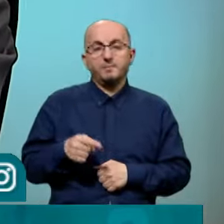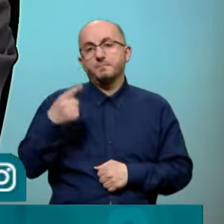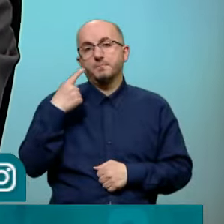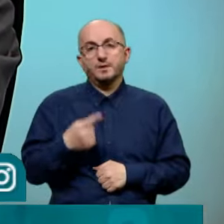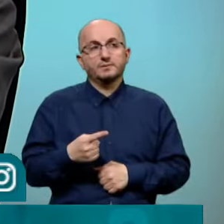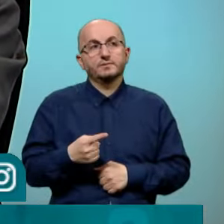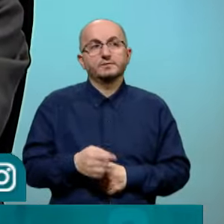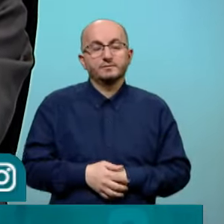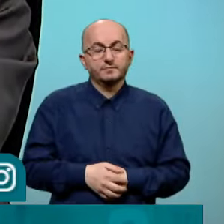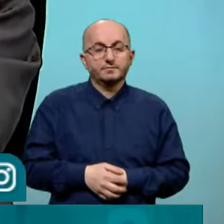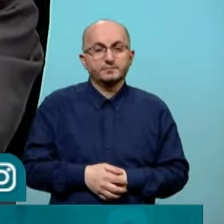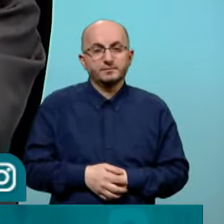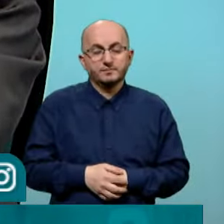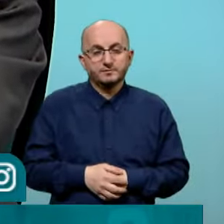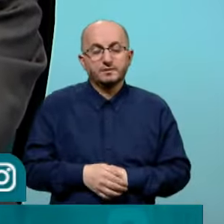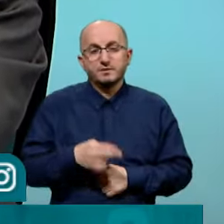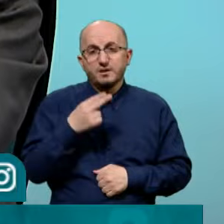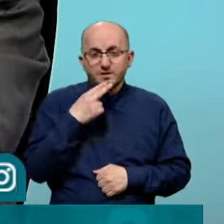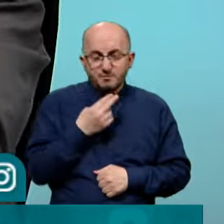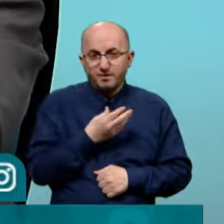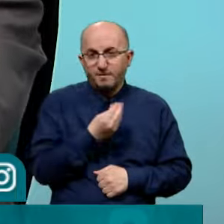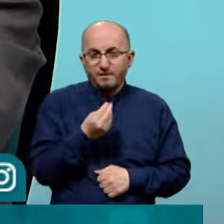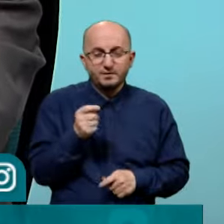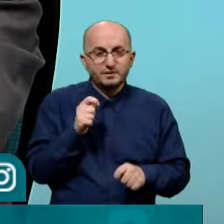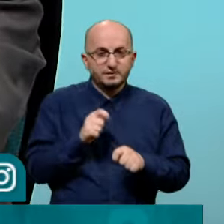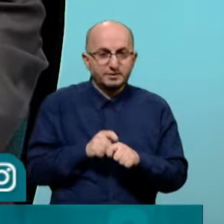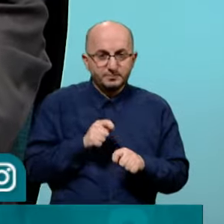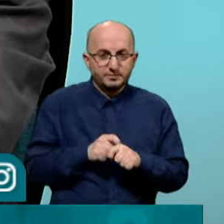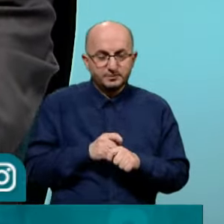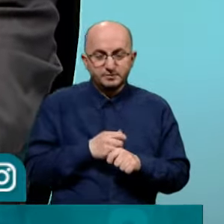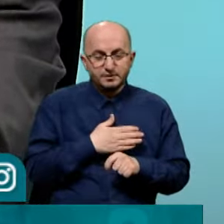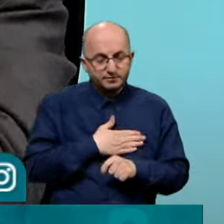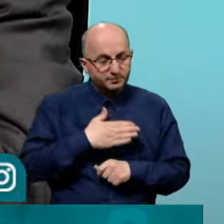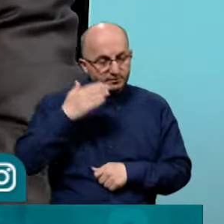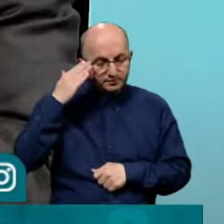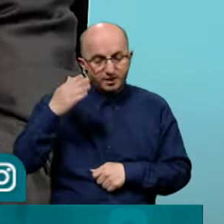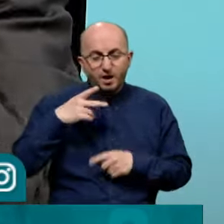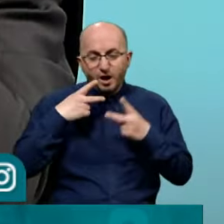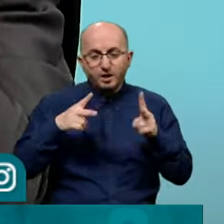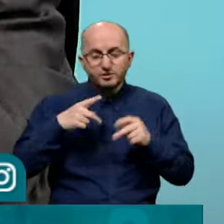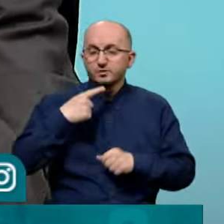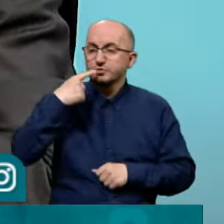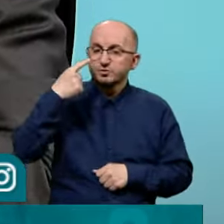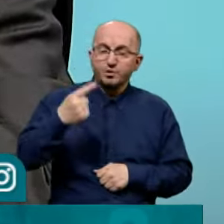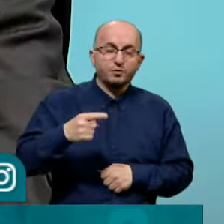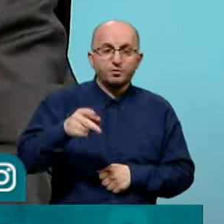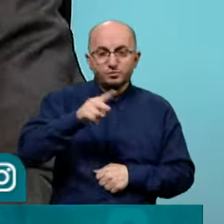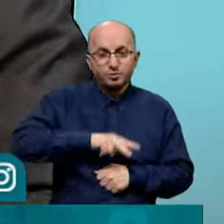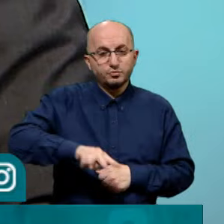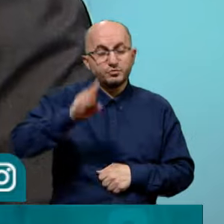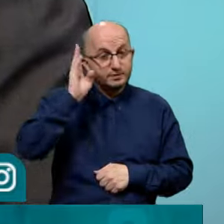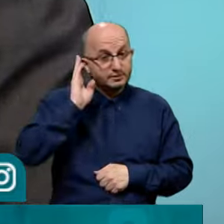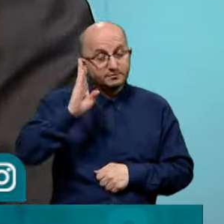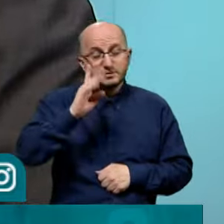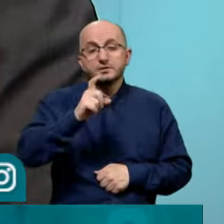hanımefendinin öyle bir kural olsaydı söylerdi Resulullah. Evet, hanımefendinin yaptığını aleyhissalatü vesselam açık açık söylüyor ama sefere gitmesinin